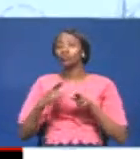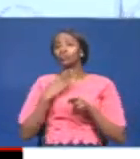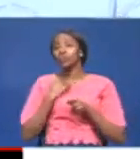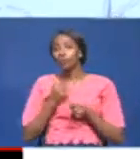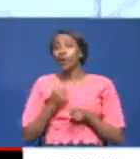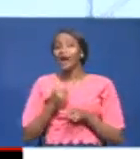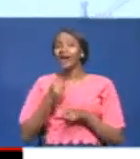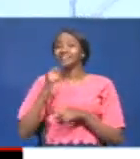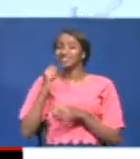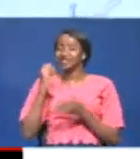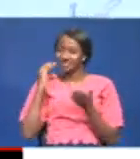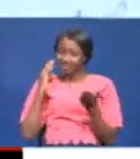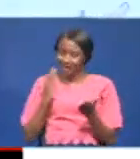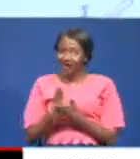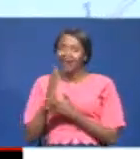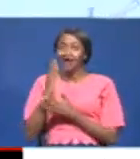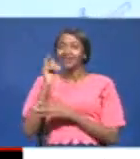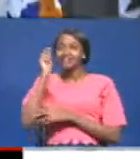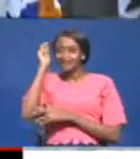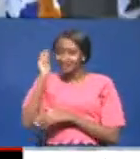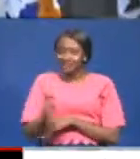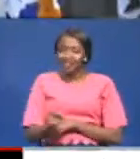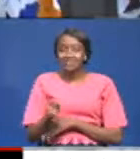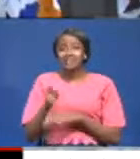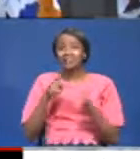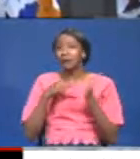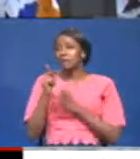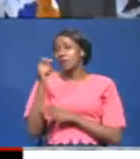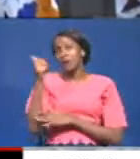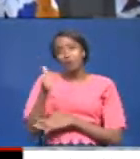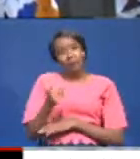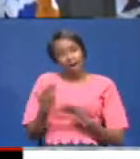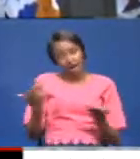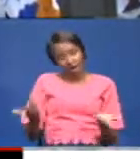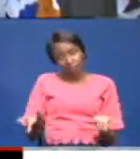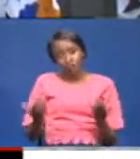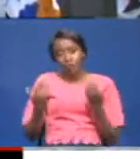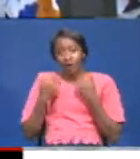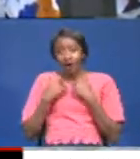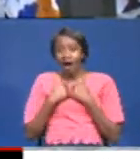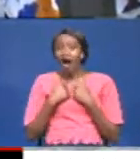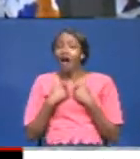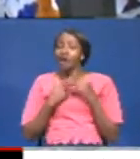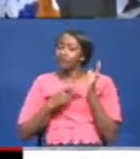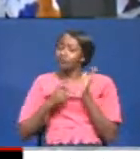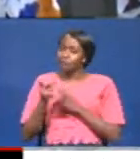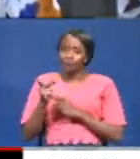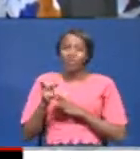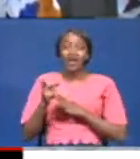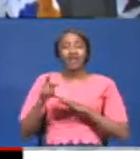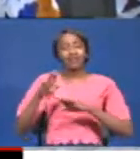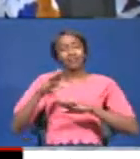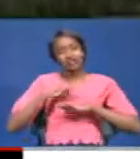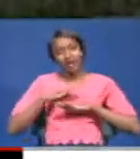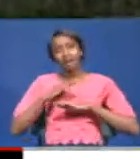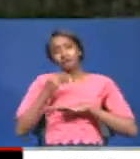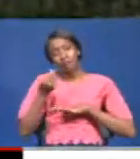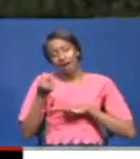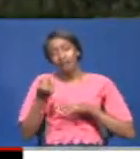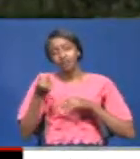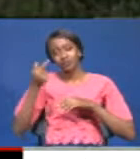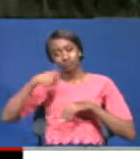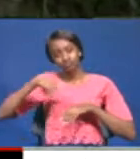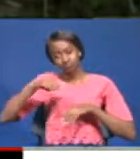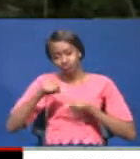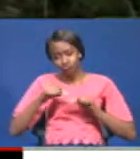mazao yoyote na wala hatujalipwa mashamba yetu. Nataka watulipe pesa yetu vizuri nianze kuendelea na biashara tena.